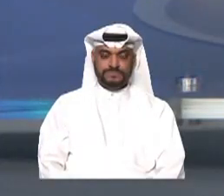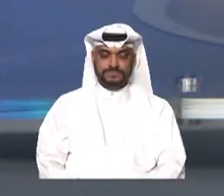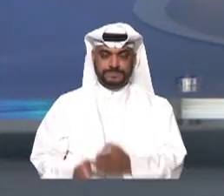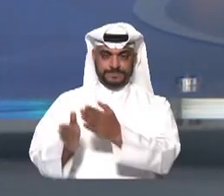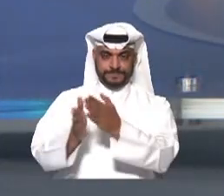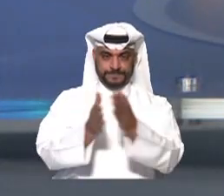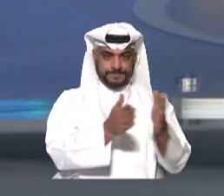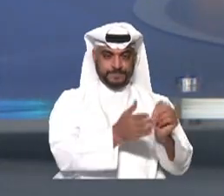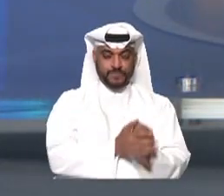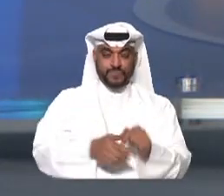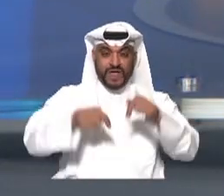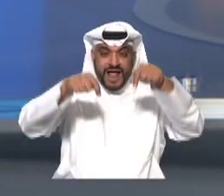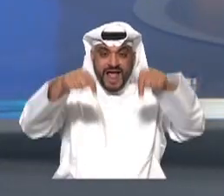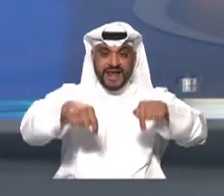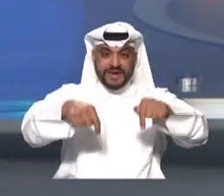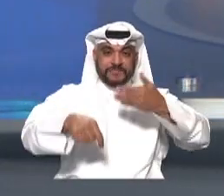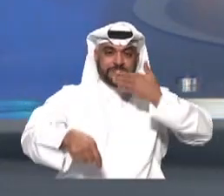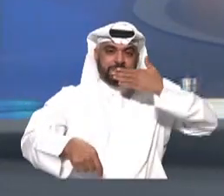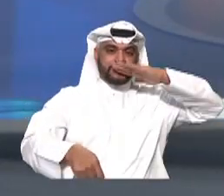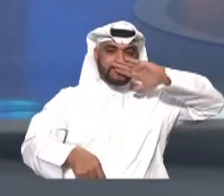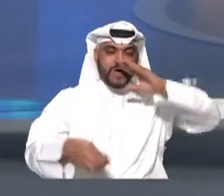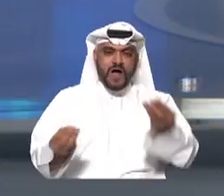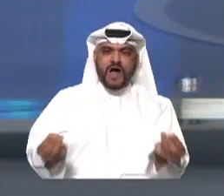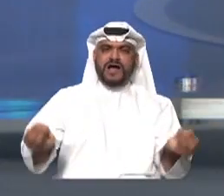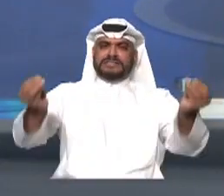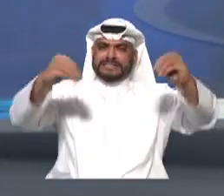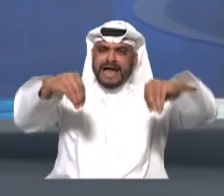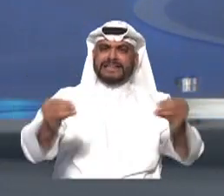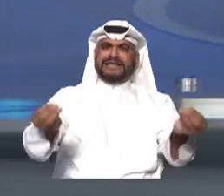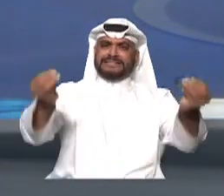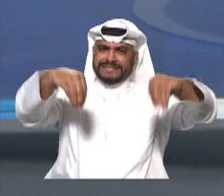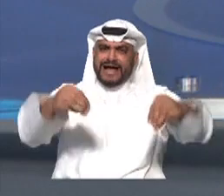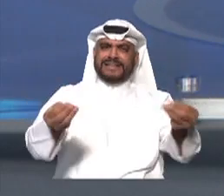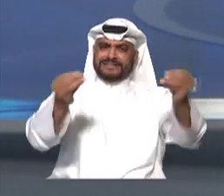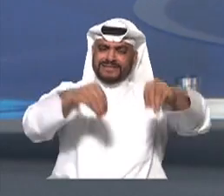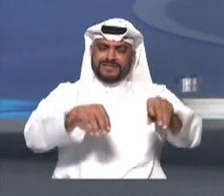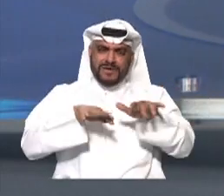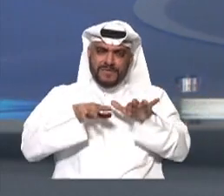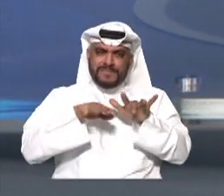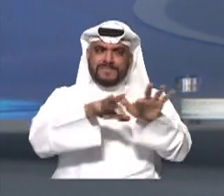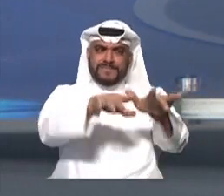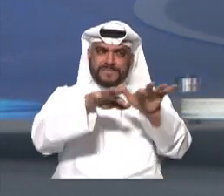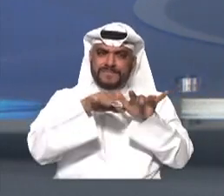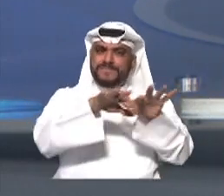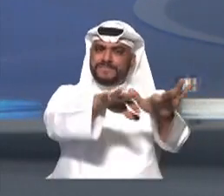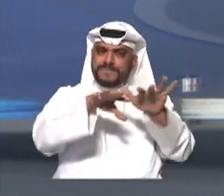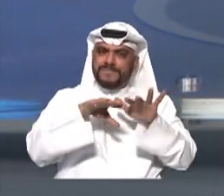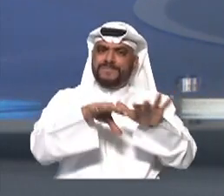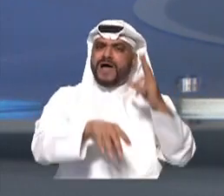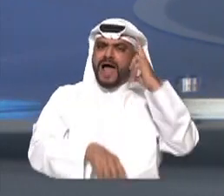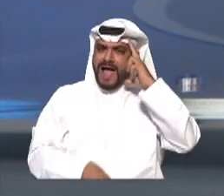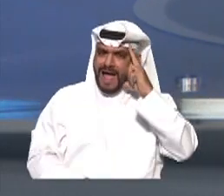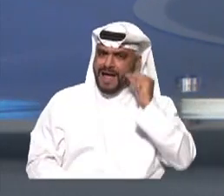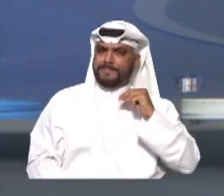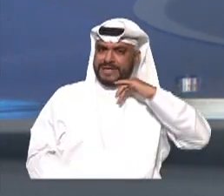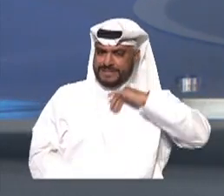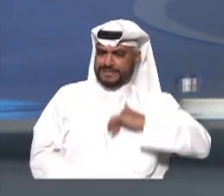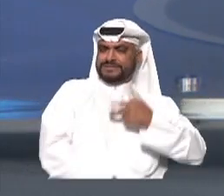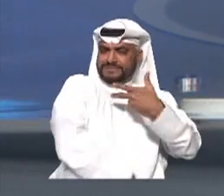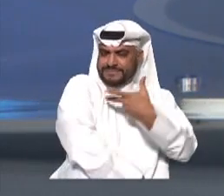زيادة كبيرة في عملية التطعيم في كافة المحافظات ساهم في خفض إصابات